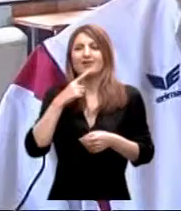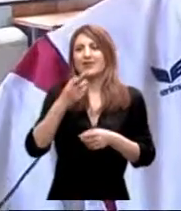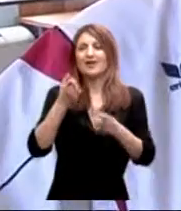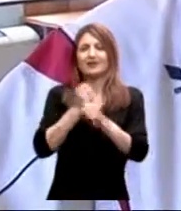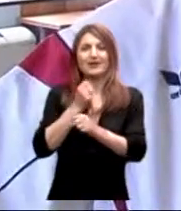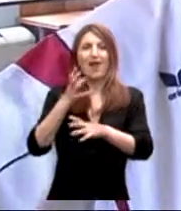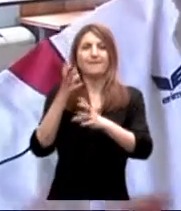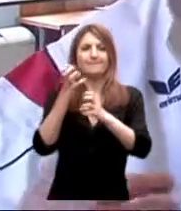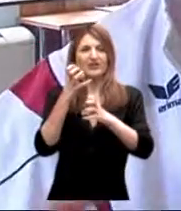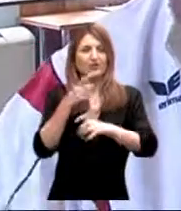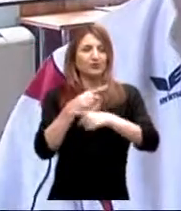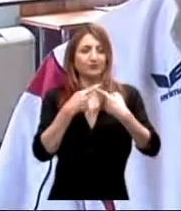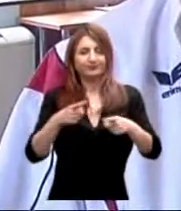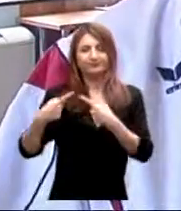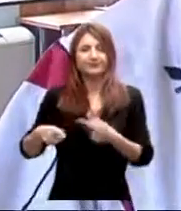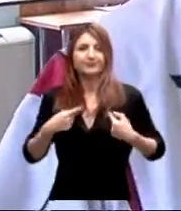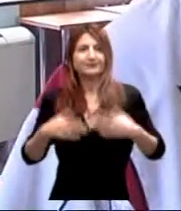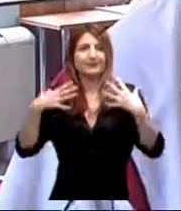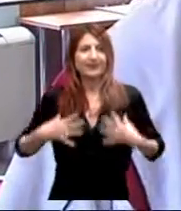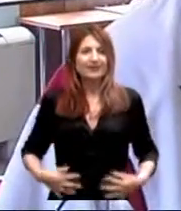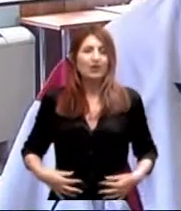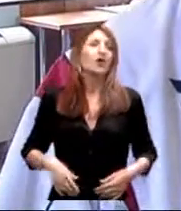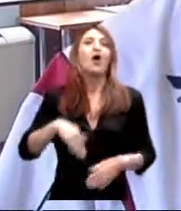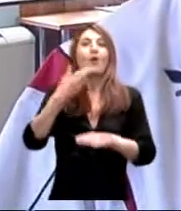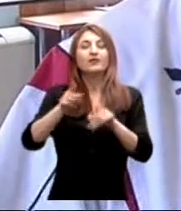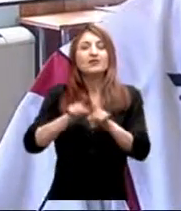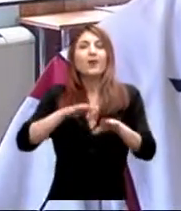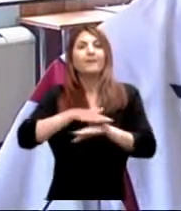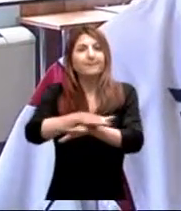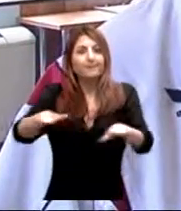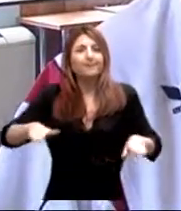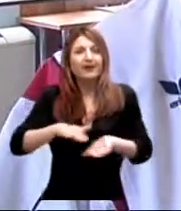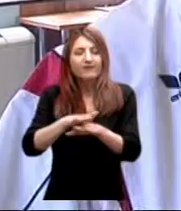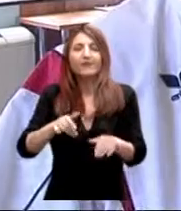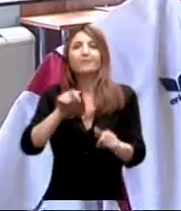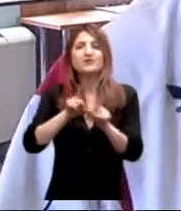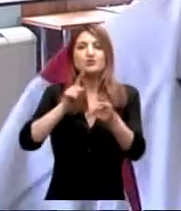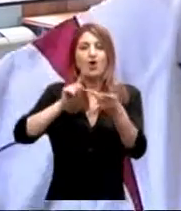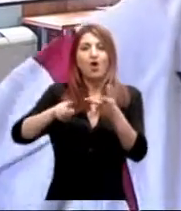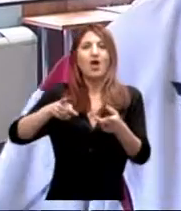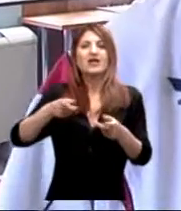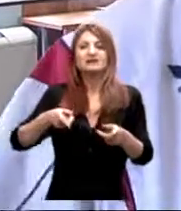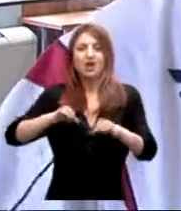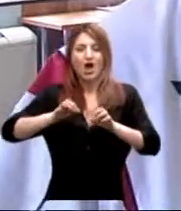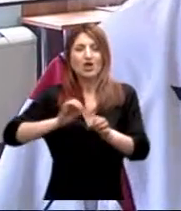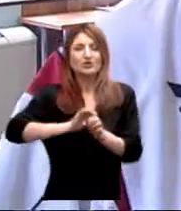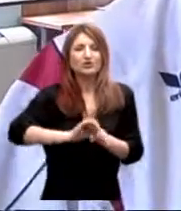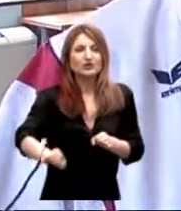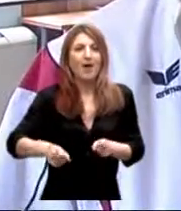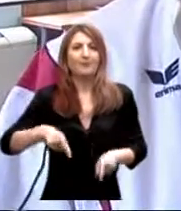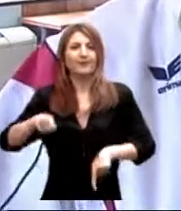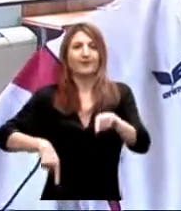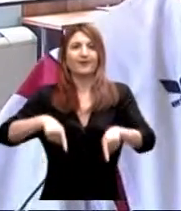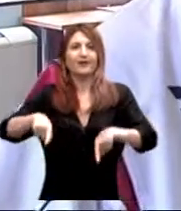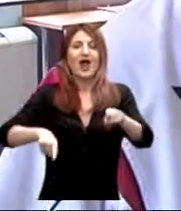za parcijalne dijele, za kompletno tijelo, pa imamo plivanje, pa imamo hodanje sa štapovima, posebno